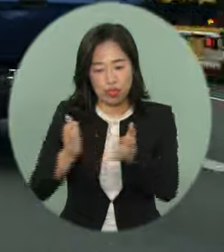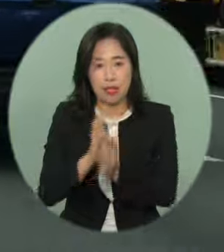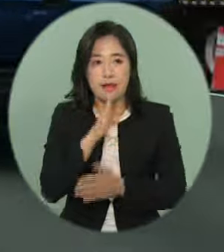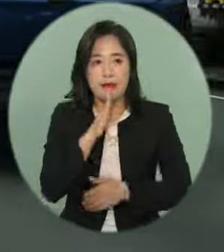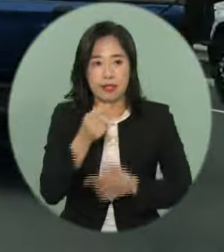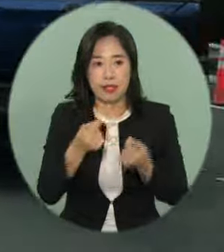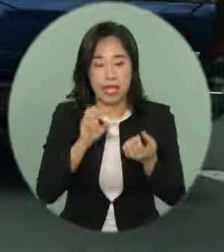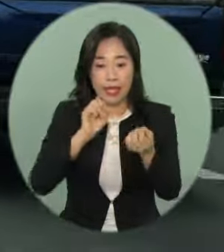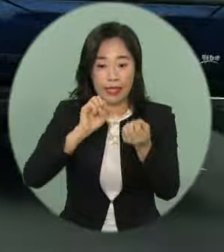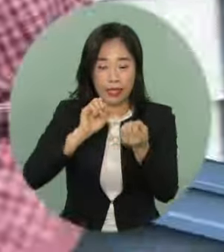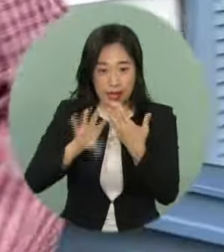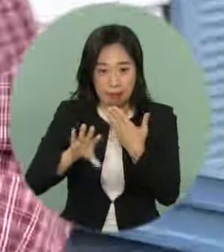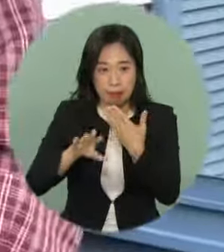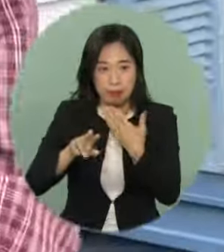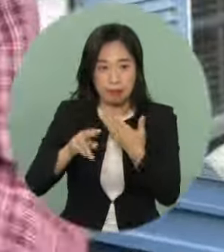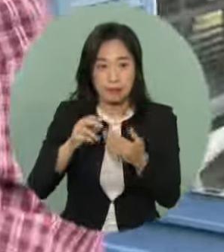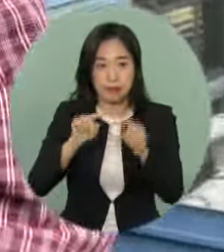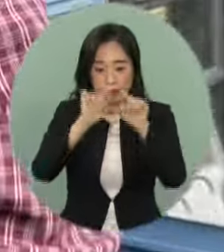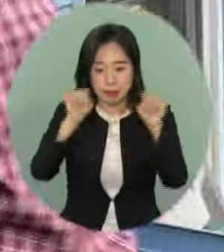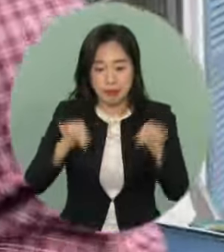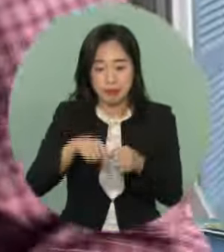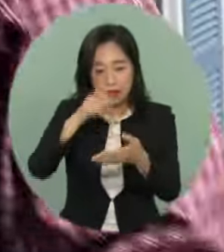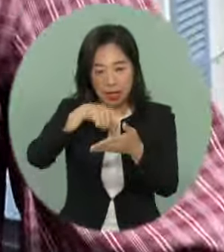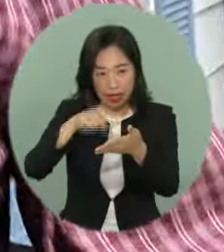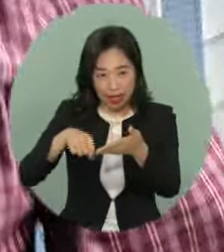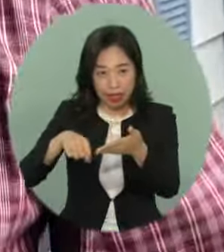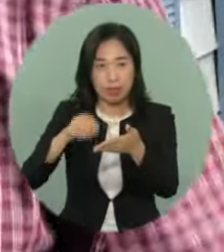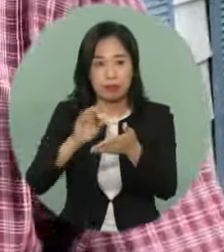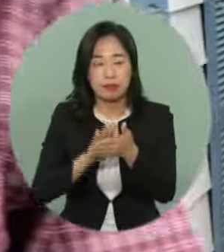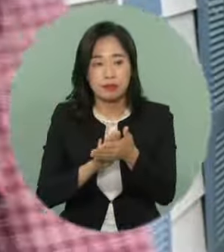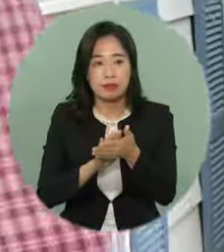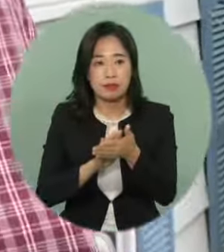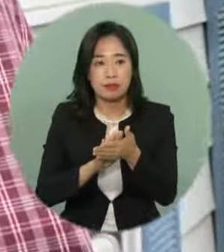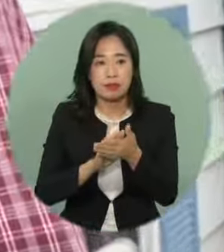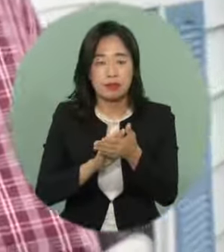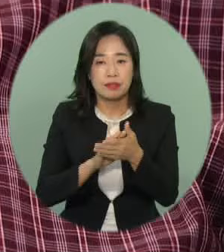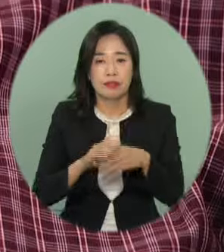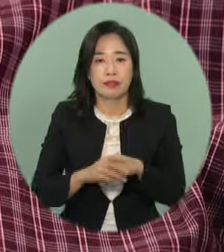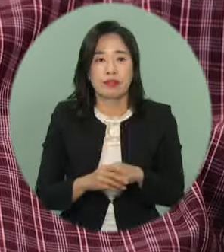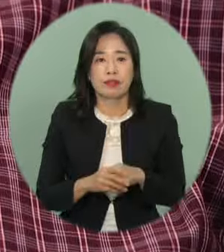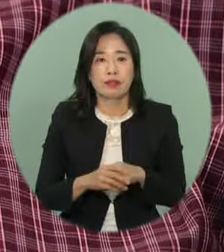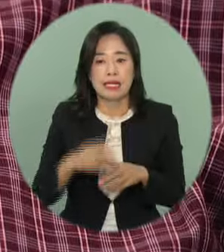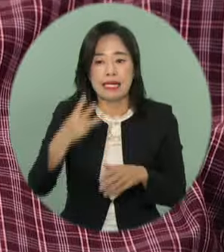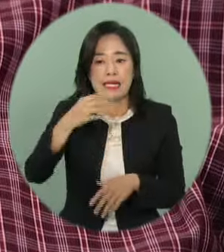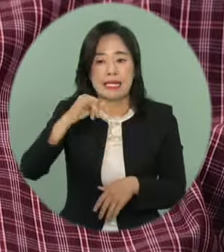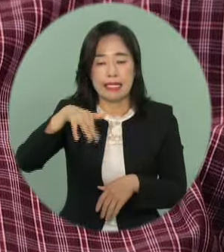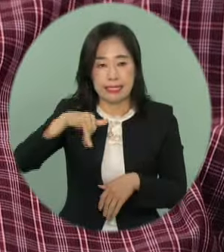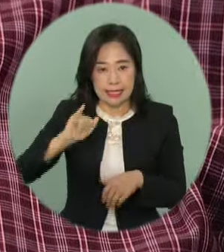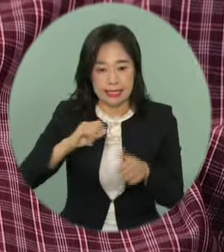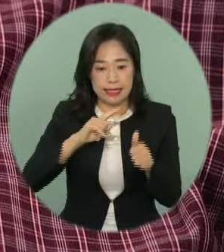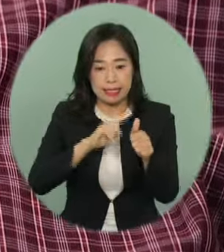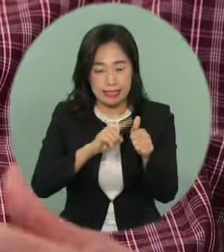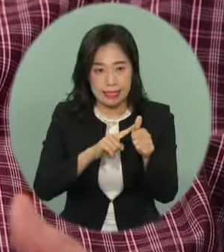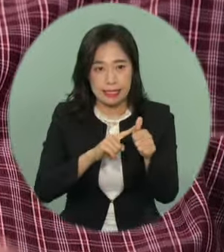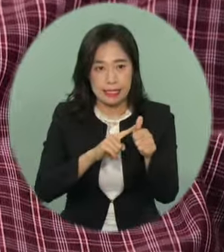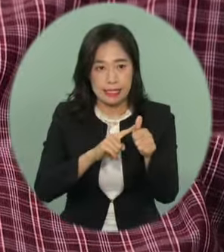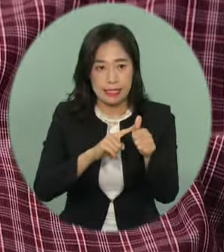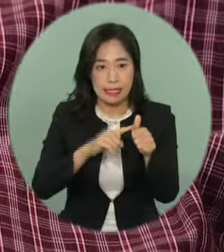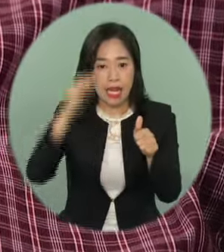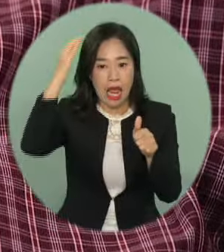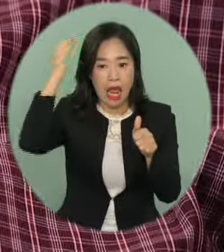이 답변서 작성의 간한이가 바로 근 재진이 미국에서 만난 로버트 리치 당시 미국무부